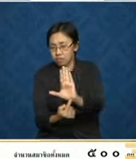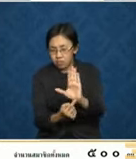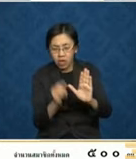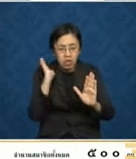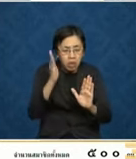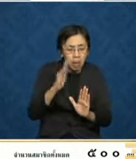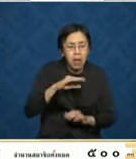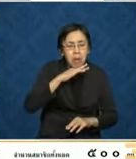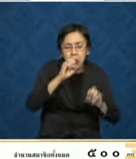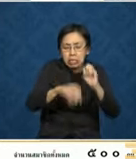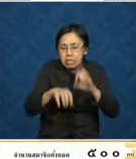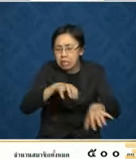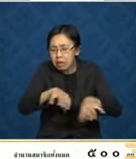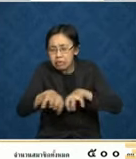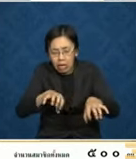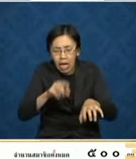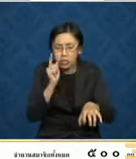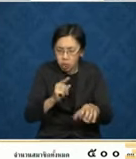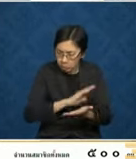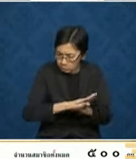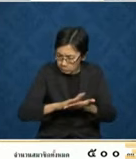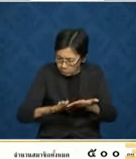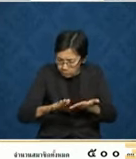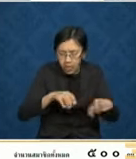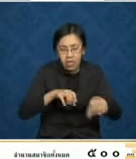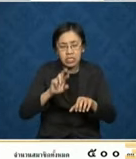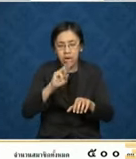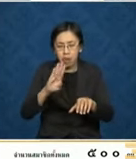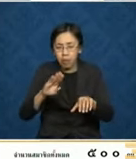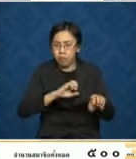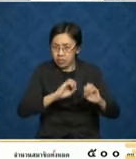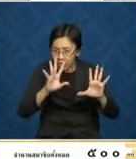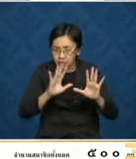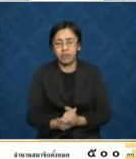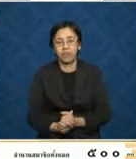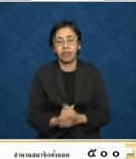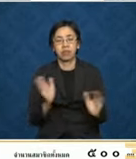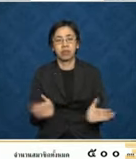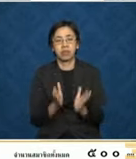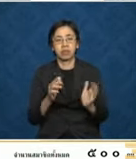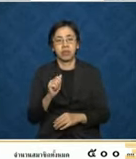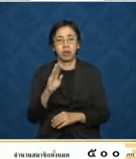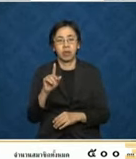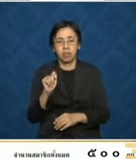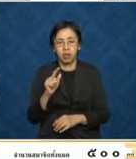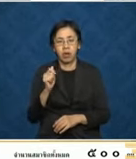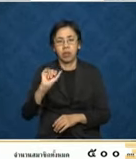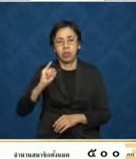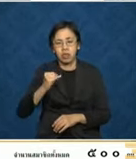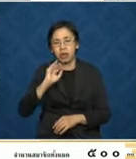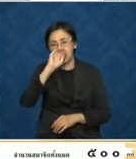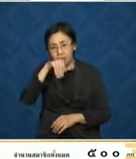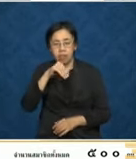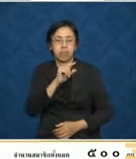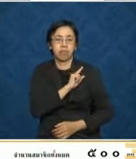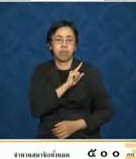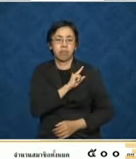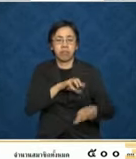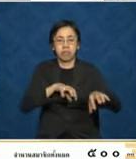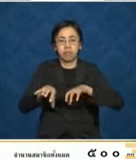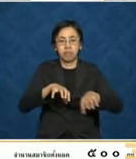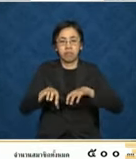ยะอย่างเป็นระบบและก็ศึกษาประเด็นในการส่งเสริมให้องค์กรปกครองท้องถิ่นเนี่ยมีภารกิจในการจัด